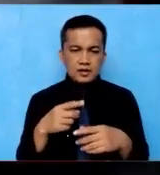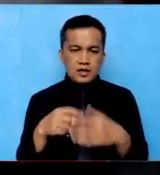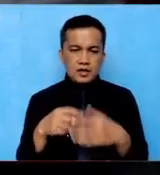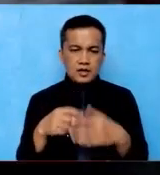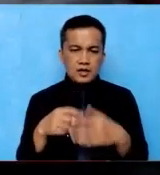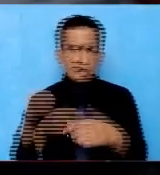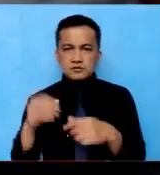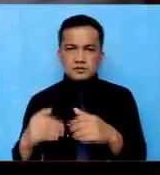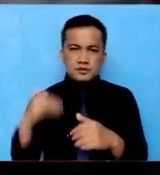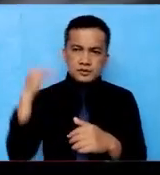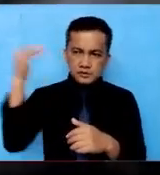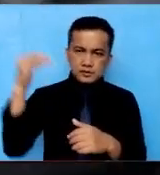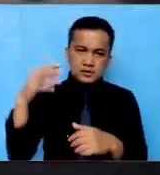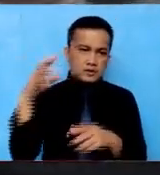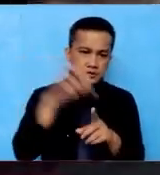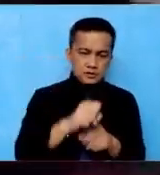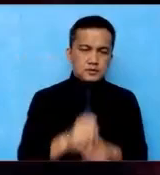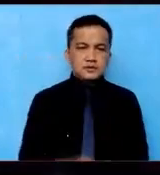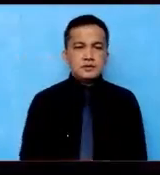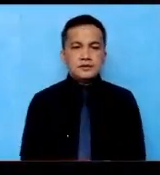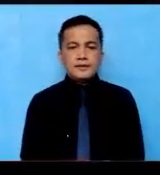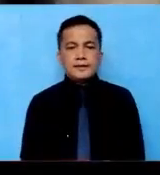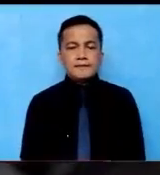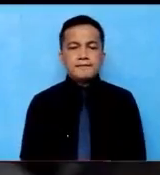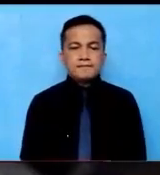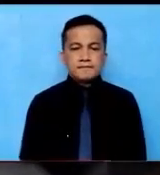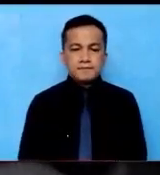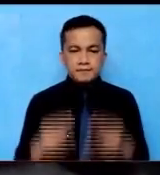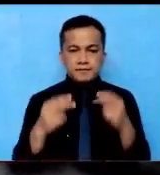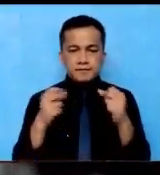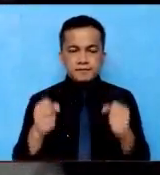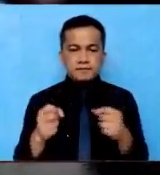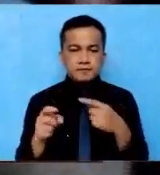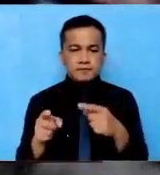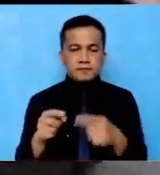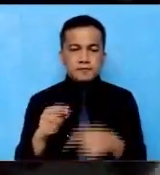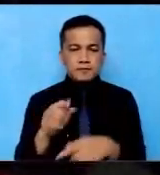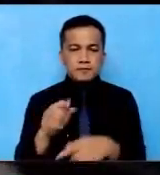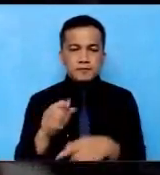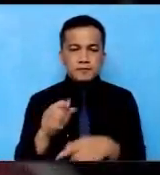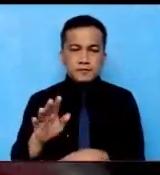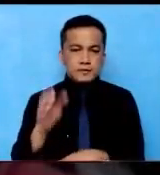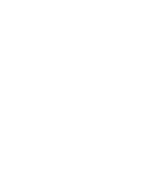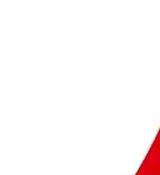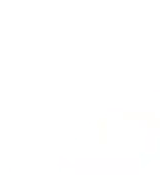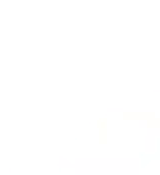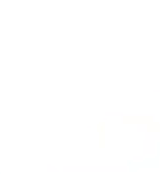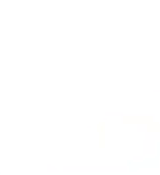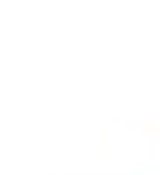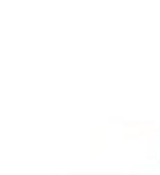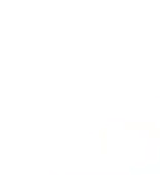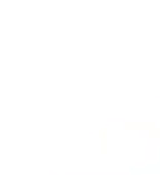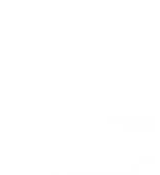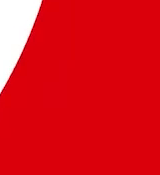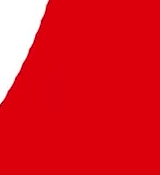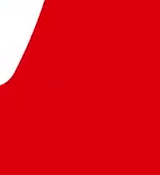powers. Nagbabalita mula sa frontline, Camille Samonte, News 5.